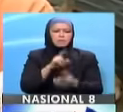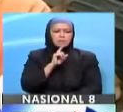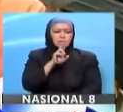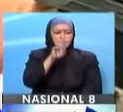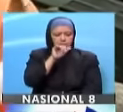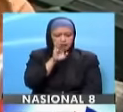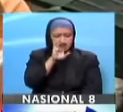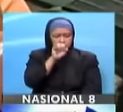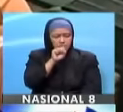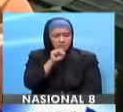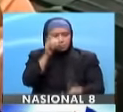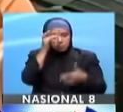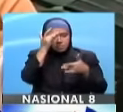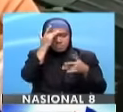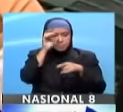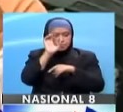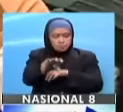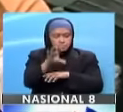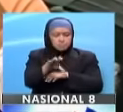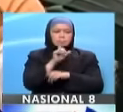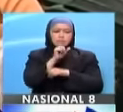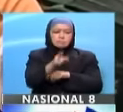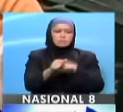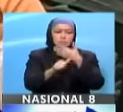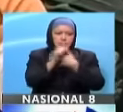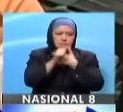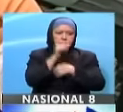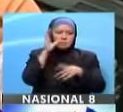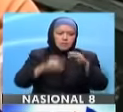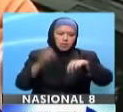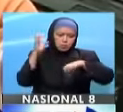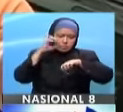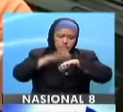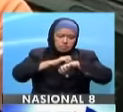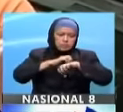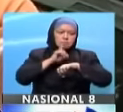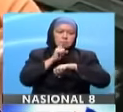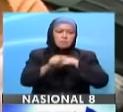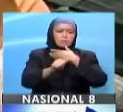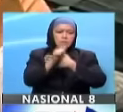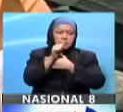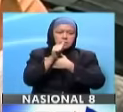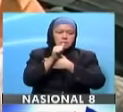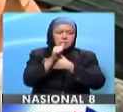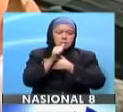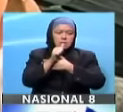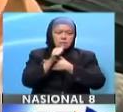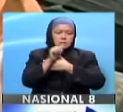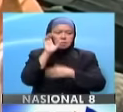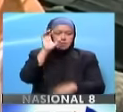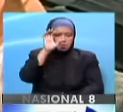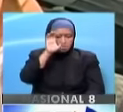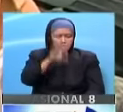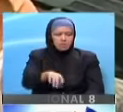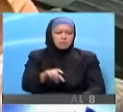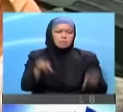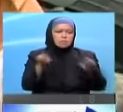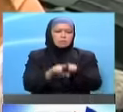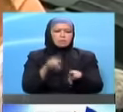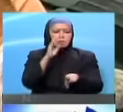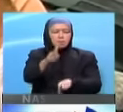bahaya. Okey, memang bahaya kalau digigit tu memang bahaya. So, anjing tu pun akan suffer lah kalau dia dengan rabies